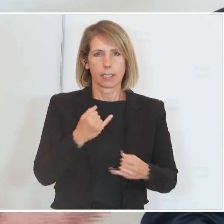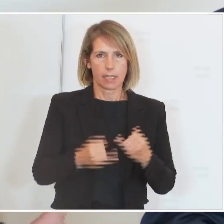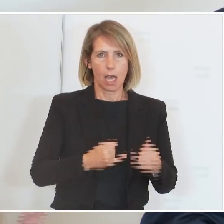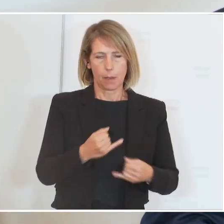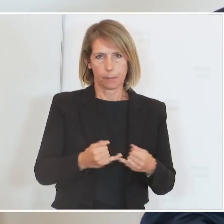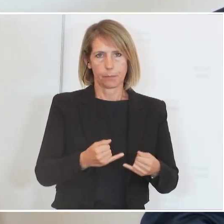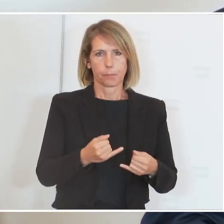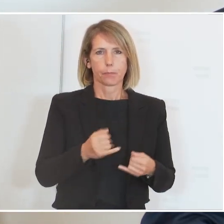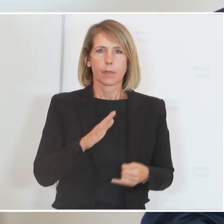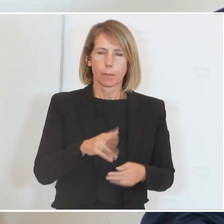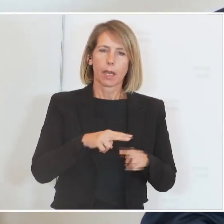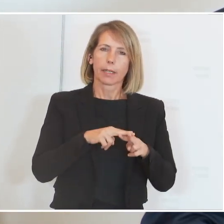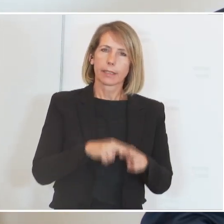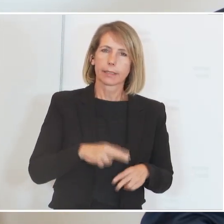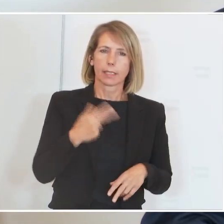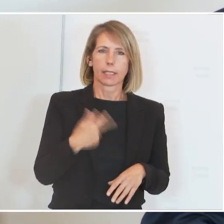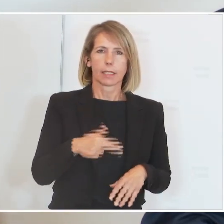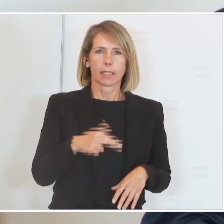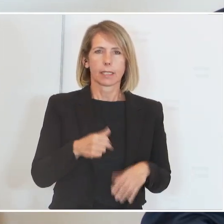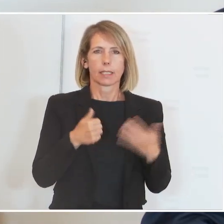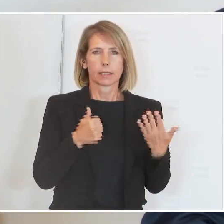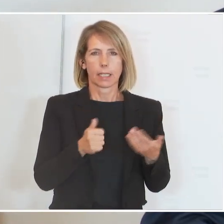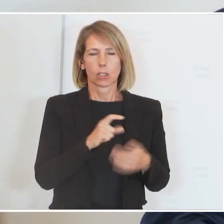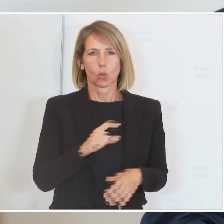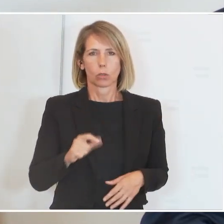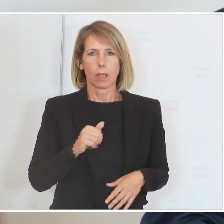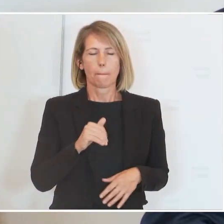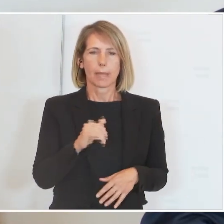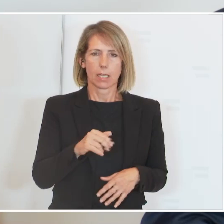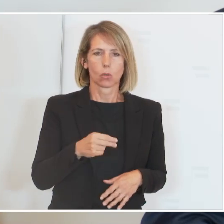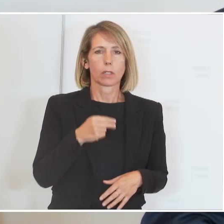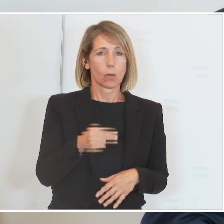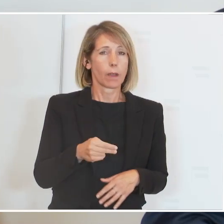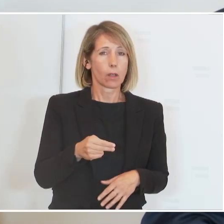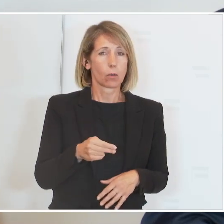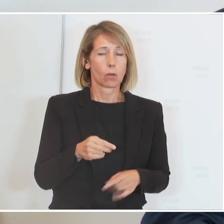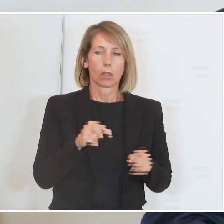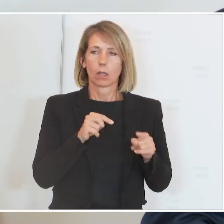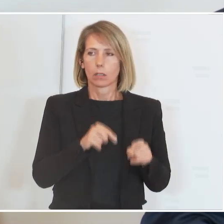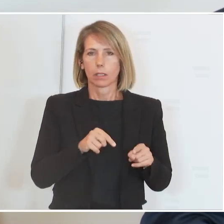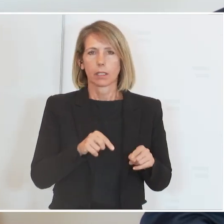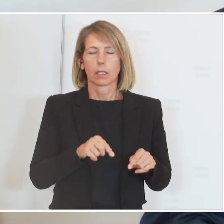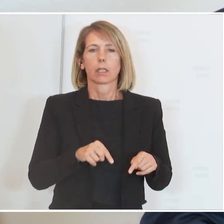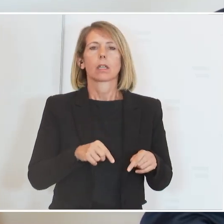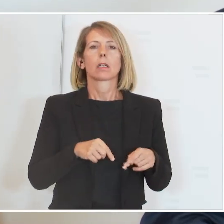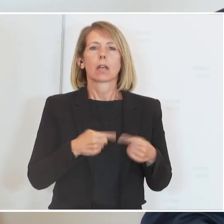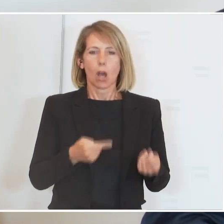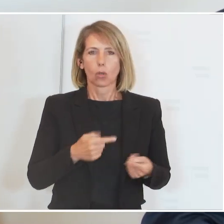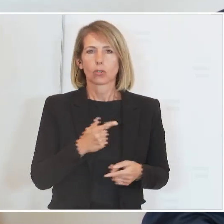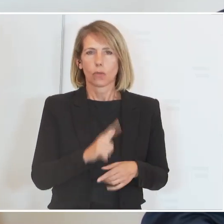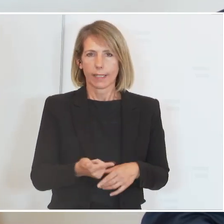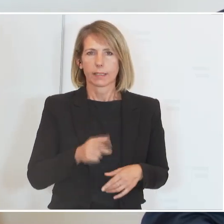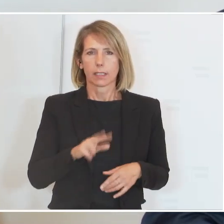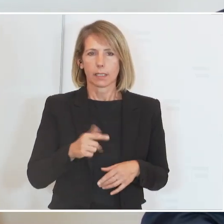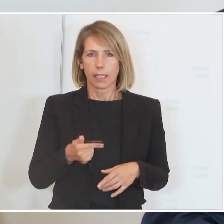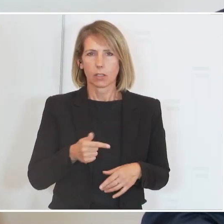dem verbliebenen Drittel geht es um 600 Millionen Euro, gut 600 Millionen Euro, die im kommenden Jahr auch verpflichtend an